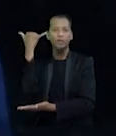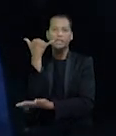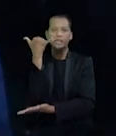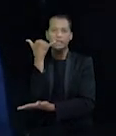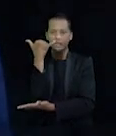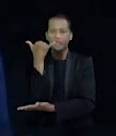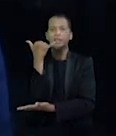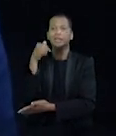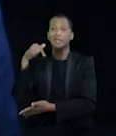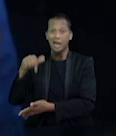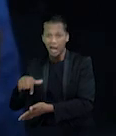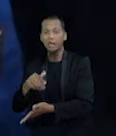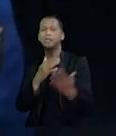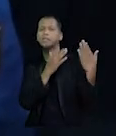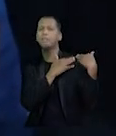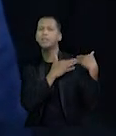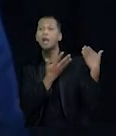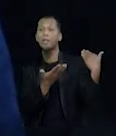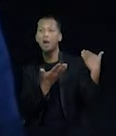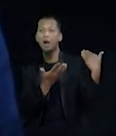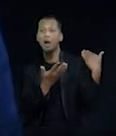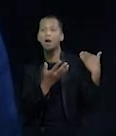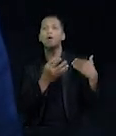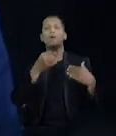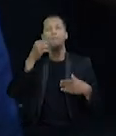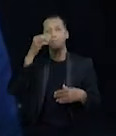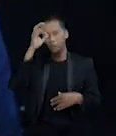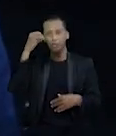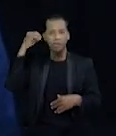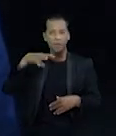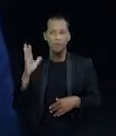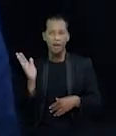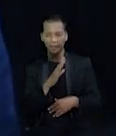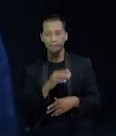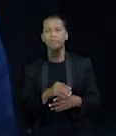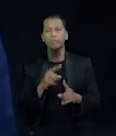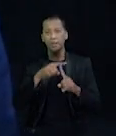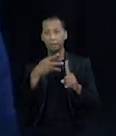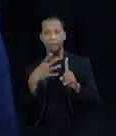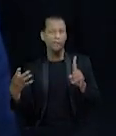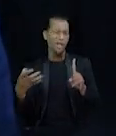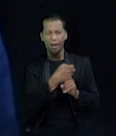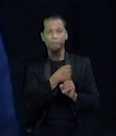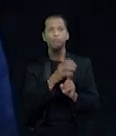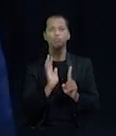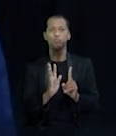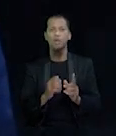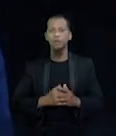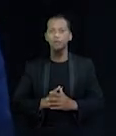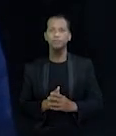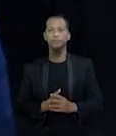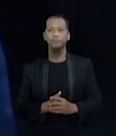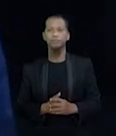ada Polda Sumbar kita amankan BB di kediaman saudara di daerah Cimanggis dengan